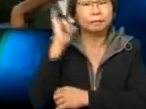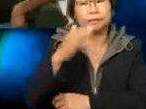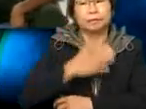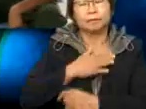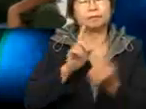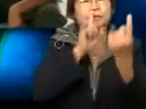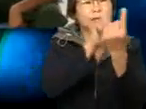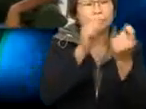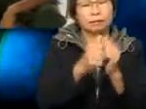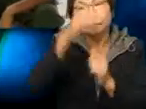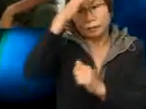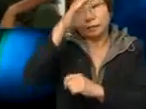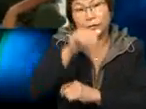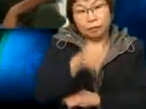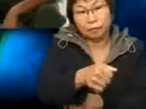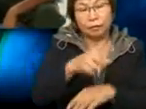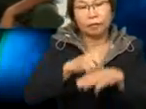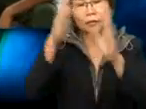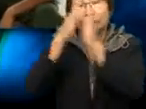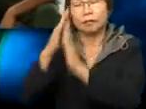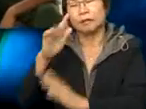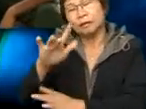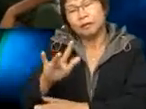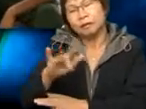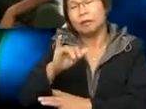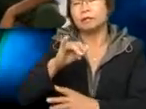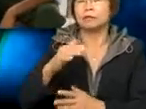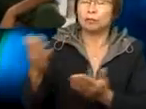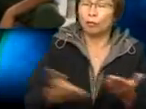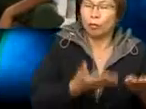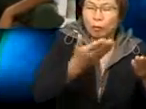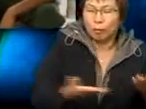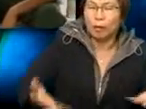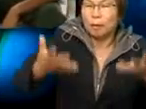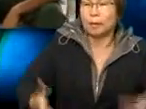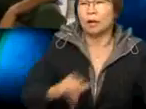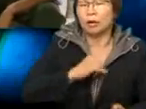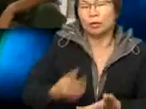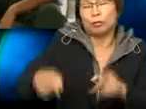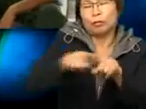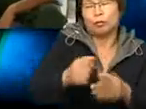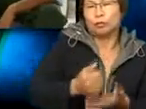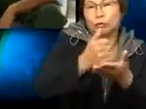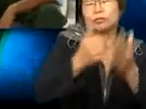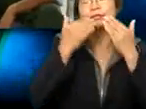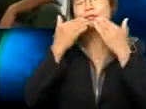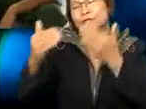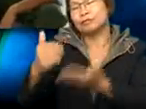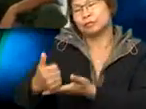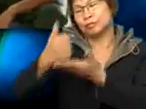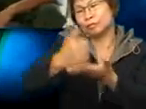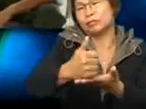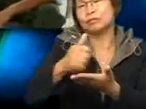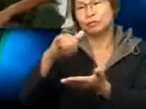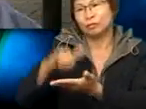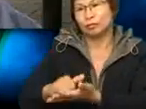Semalam, aku terserempak dengan ayah kau di bandar. Kesian aku tengok dia bawa barang banyak. Aku pun tolonglah. Terima kasihlah atas pertolongan